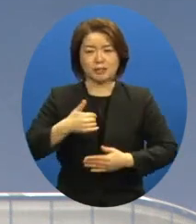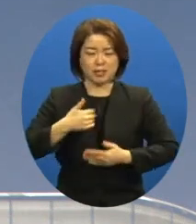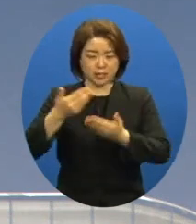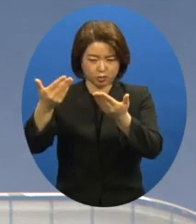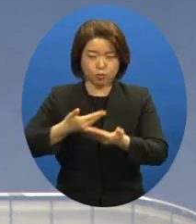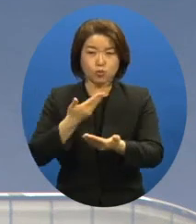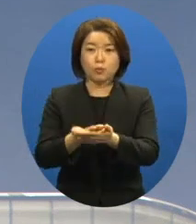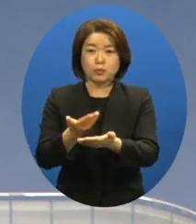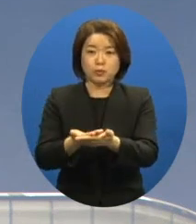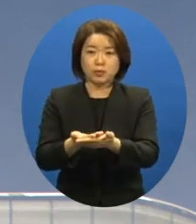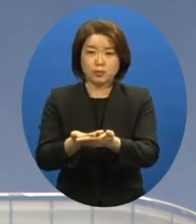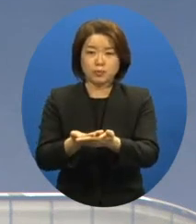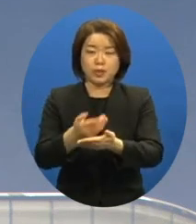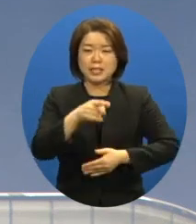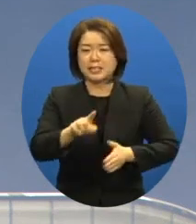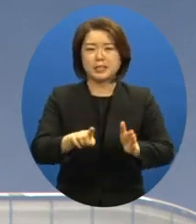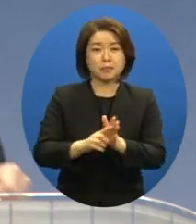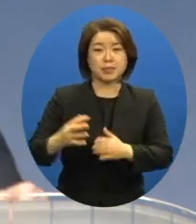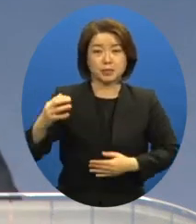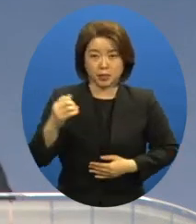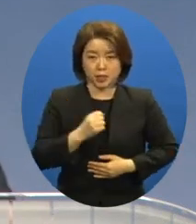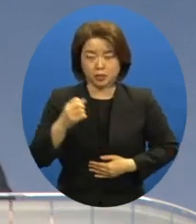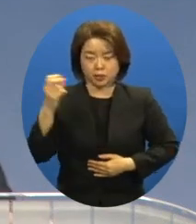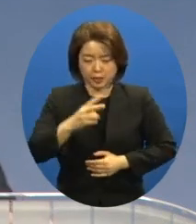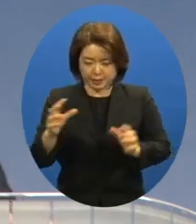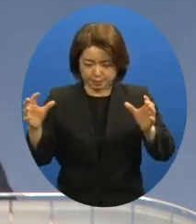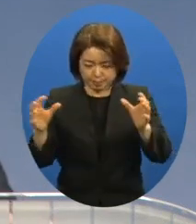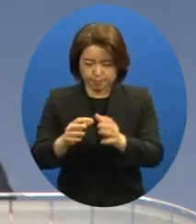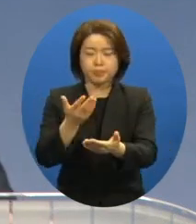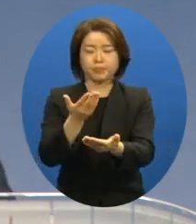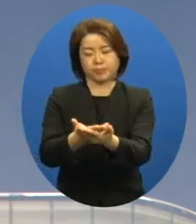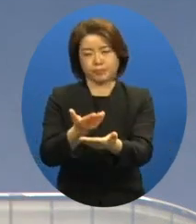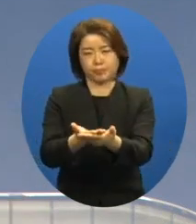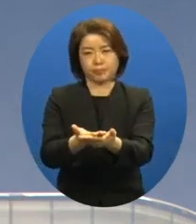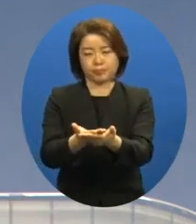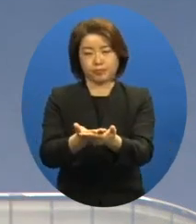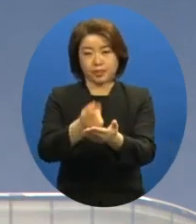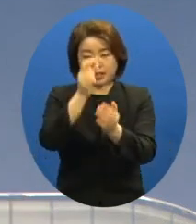주옵소서. 그 믿음으로 다시 모일 수 있게 해 주옵소서. 기도하겠습니다.